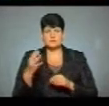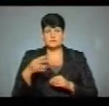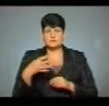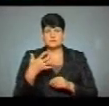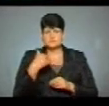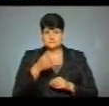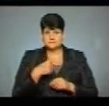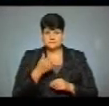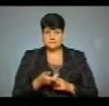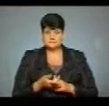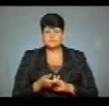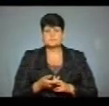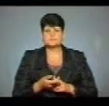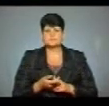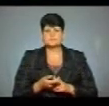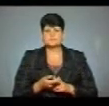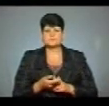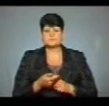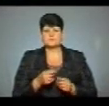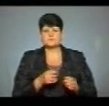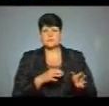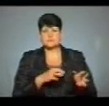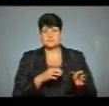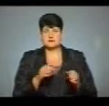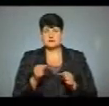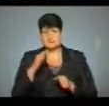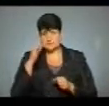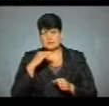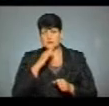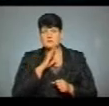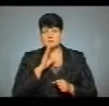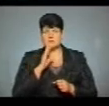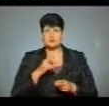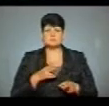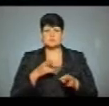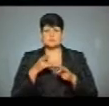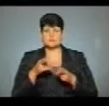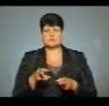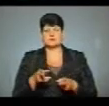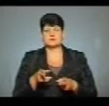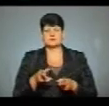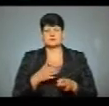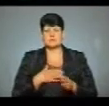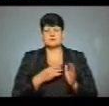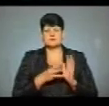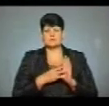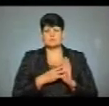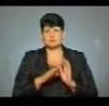році, як вивозили в житких, ну і тато з мамою поїхали. Нас 8